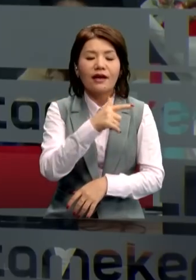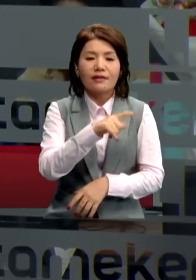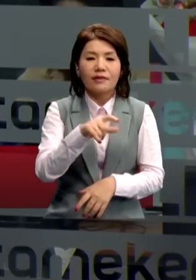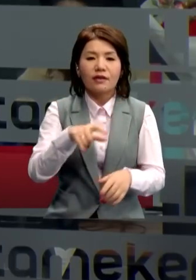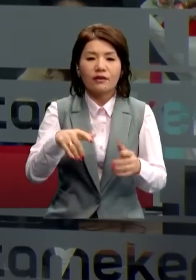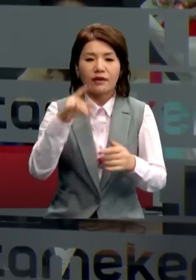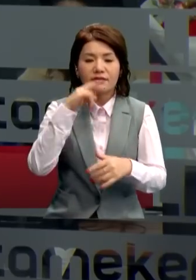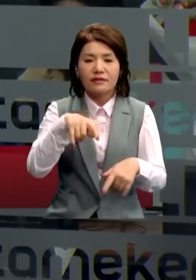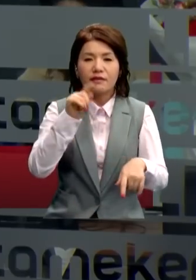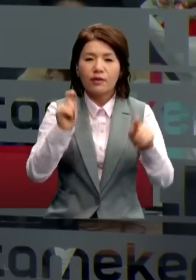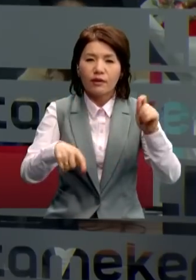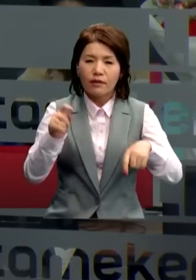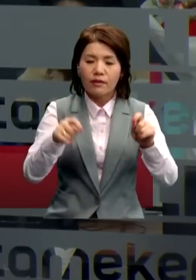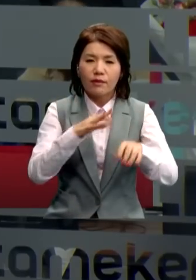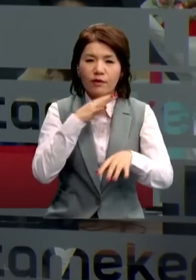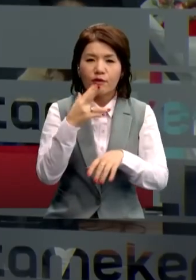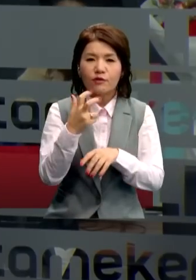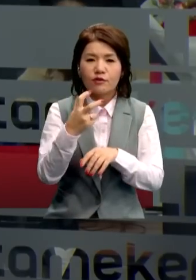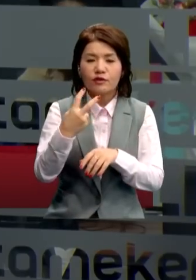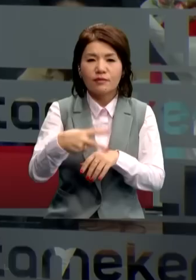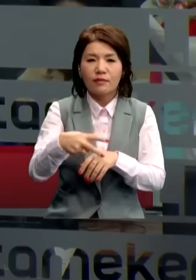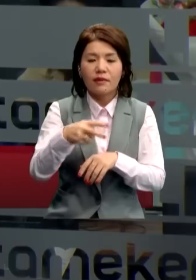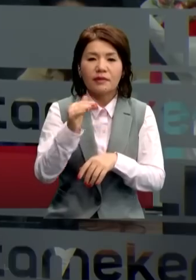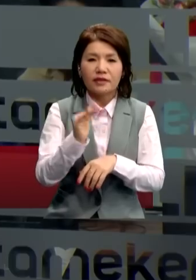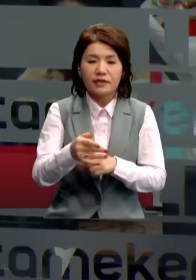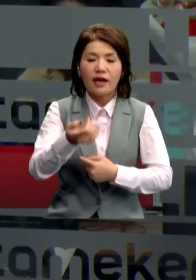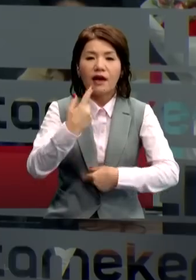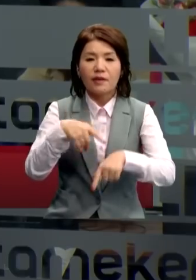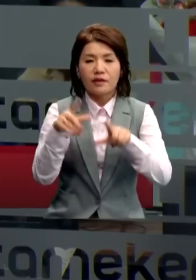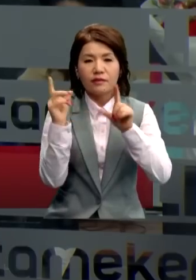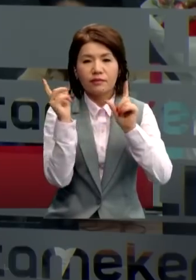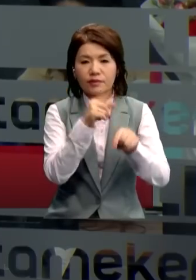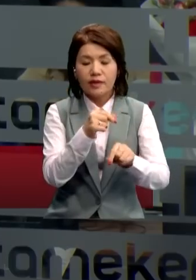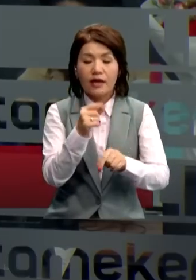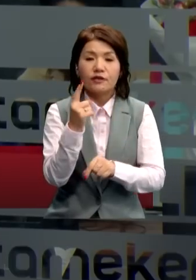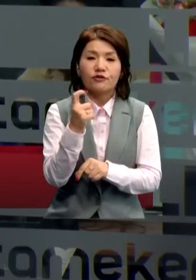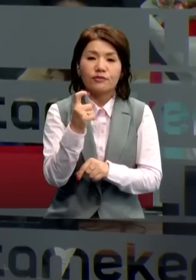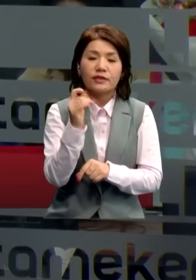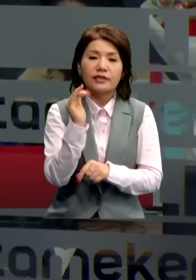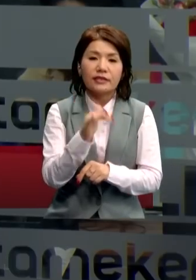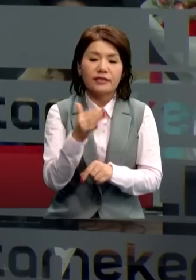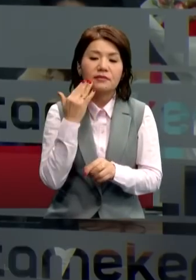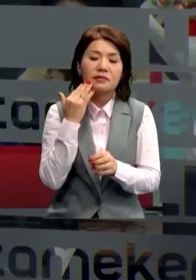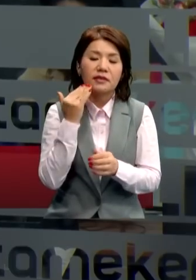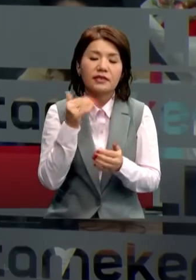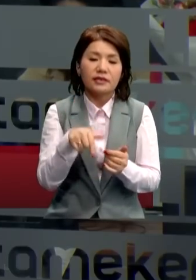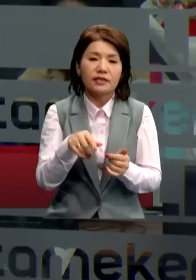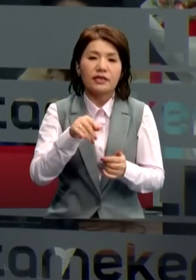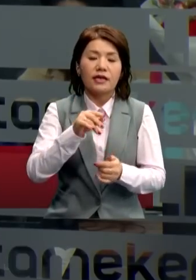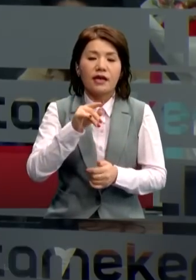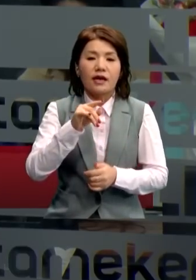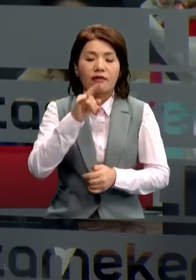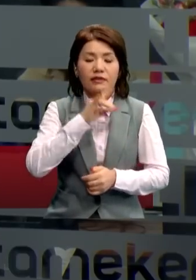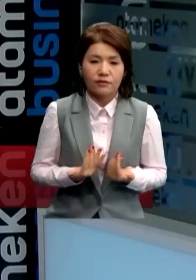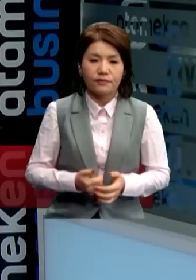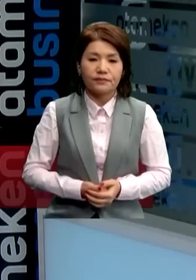біздің елге кірген. Бүгінде 320 мыңы кетіп қалыпты, ал 100 мыңға жуығы әлі осында, деді еңбек министрі Тамара